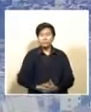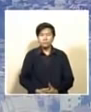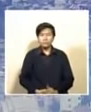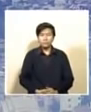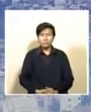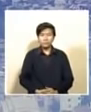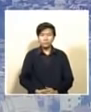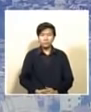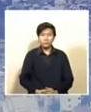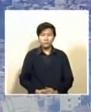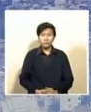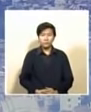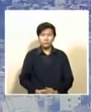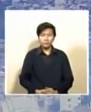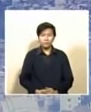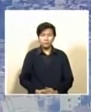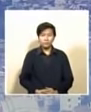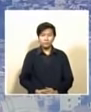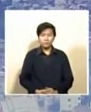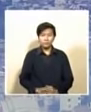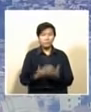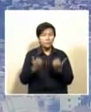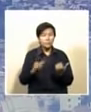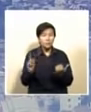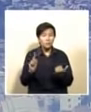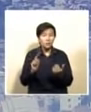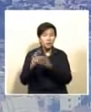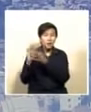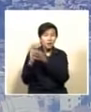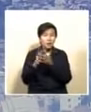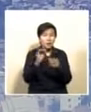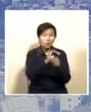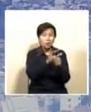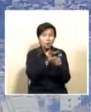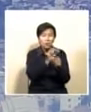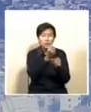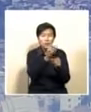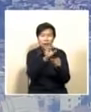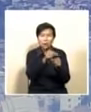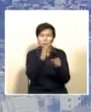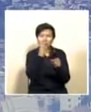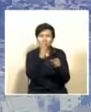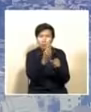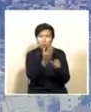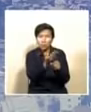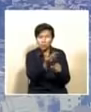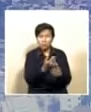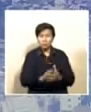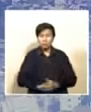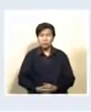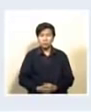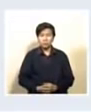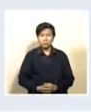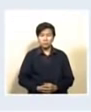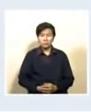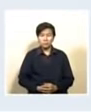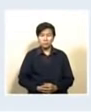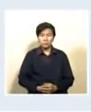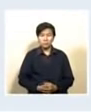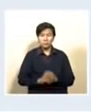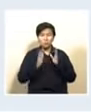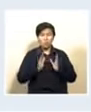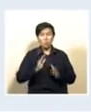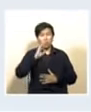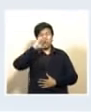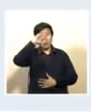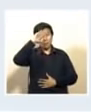N95 17,000 ชิ้นต่อวันเราทำให้เราก็มีการติดต่อหาแหล่งที่มาคือ 3M อันนี้เ